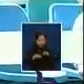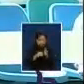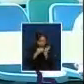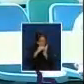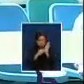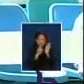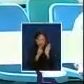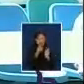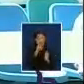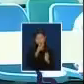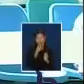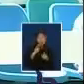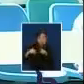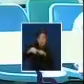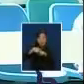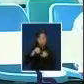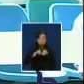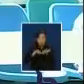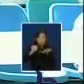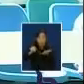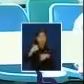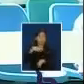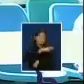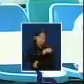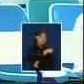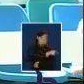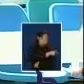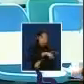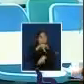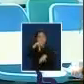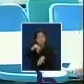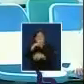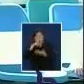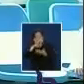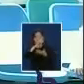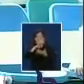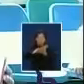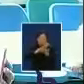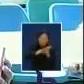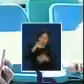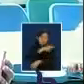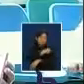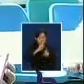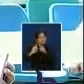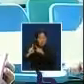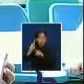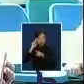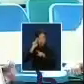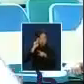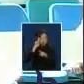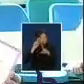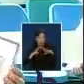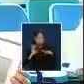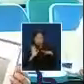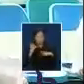ตินะครับอย่างไรก็ตามนะครับทางกระทรวงสาธารณสุขและหน่วยงานที่เกี่ยวข้องนั้นก็ไม่ได้นิ่งนอนใจล่าสุดนั้นก็มีการทำเอาเป็นโคร